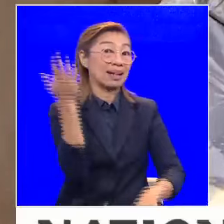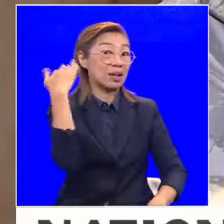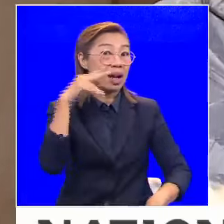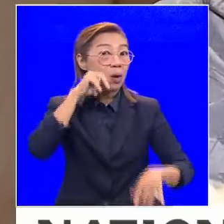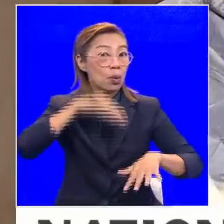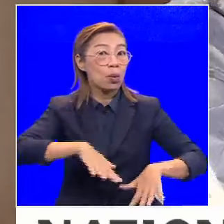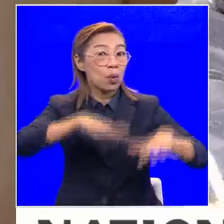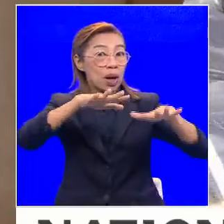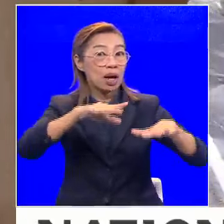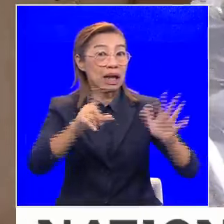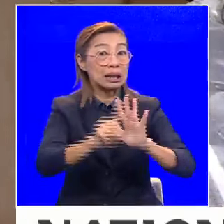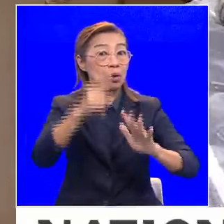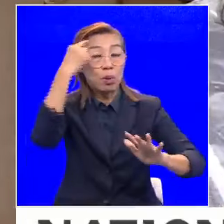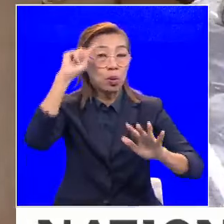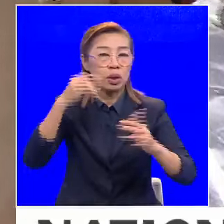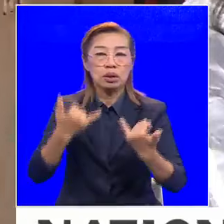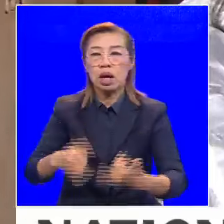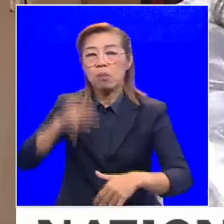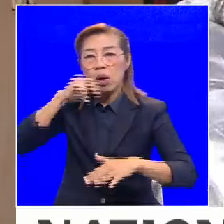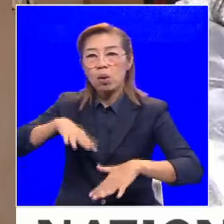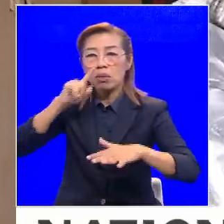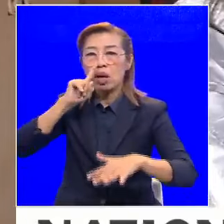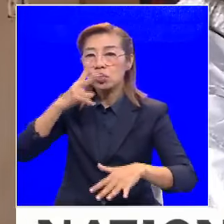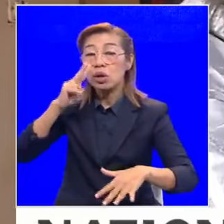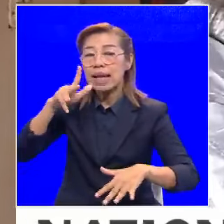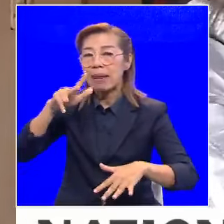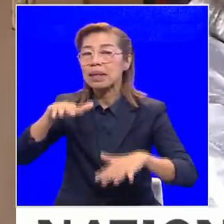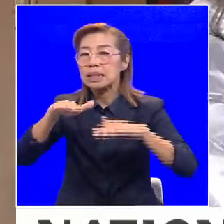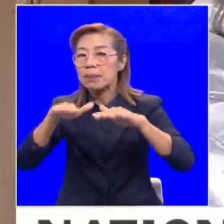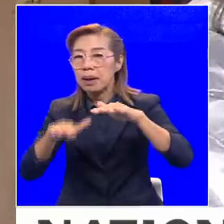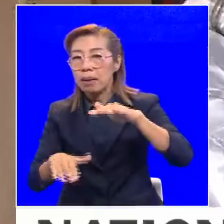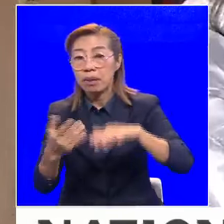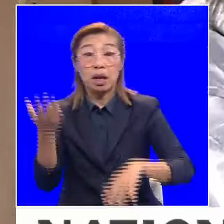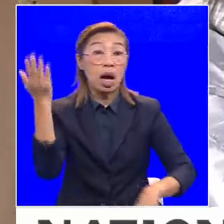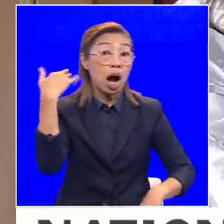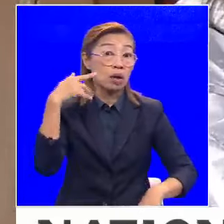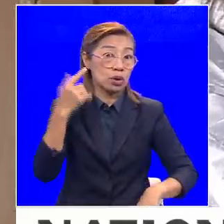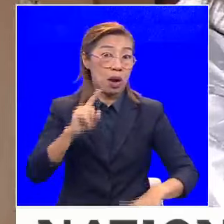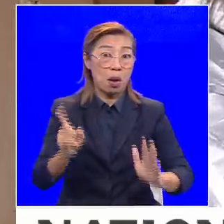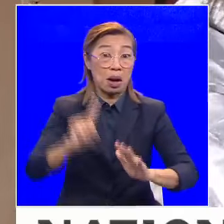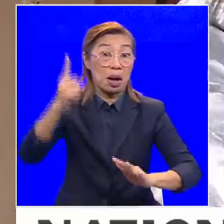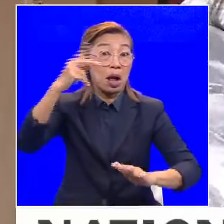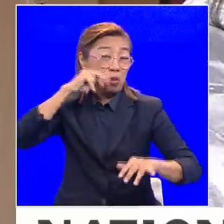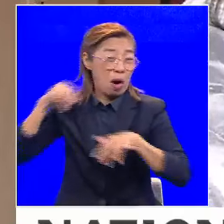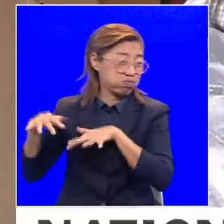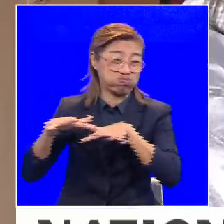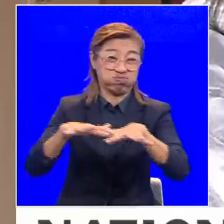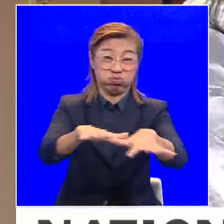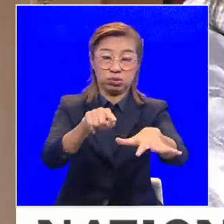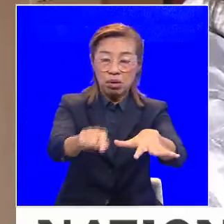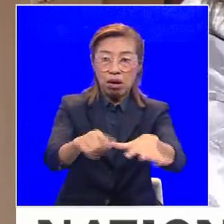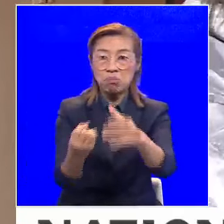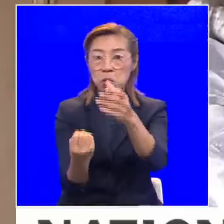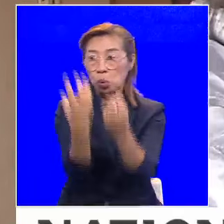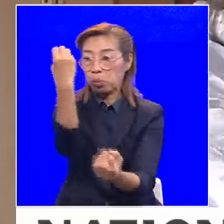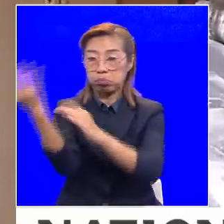องที่สามมาเนี่ยมันก็ไม่ค่อยหนักเท่าไหร่คราวที่แล้วที่มันมาเนี่ยหนักมากมีทั้งซุงมีทั้งขยะทั้ง